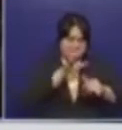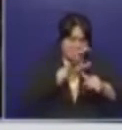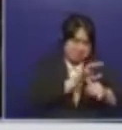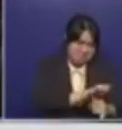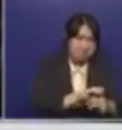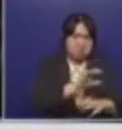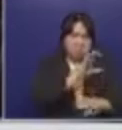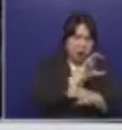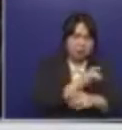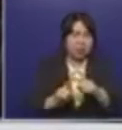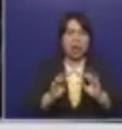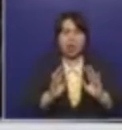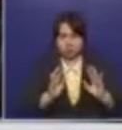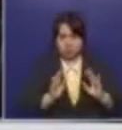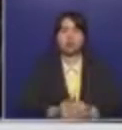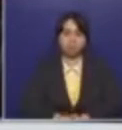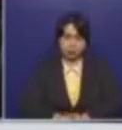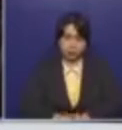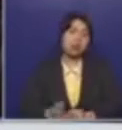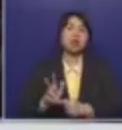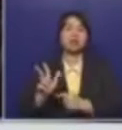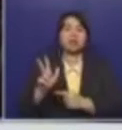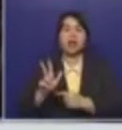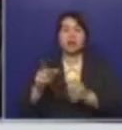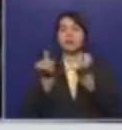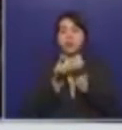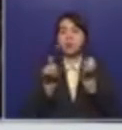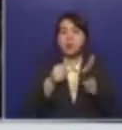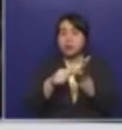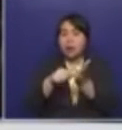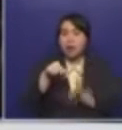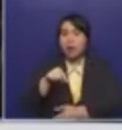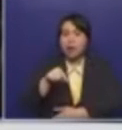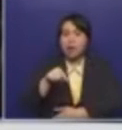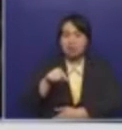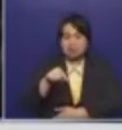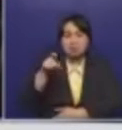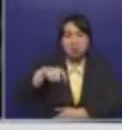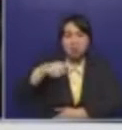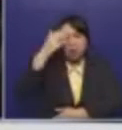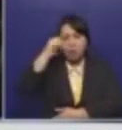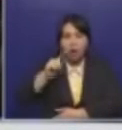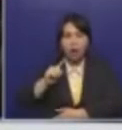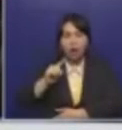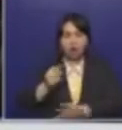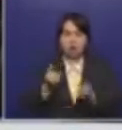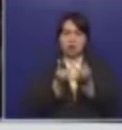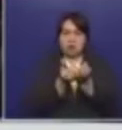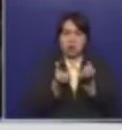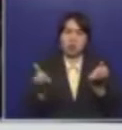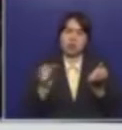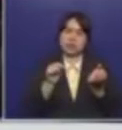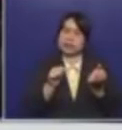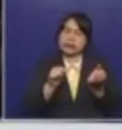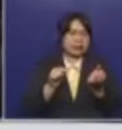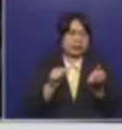นส่วนข้อที่3ที่มีการแก้ไขรัฐธรรมนูญจำเป็นต้องมีการแก้ไขเพราะรัฐธรรมนูญฉบับนี้ถือเป็นระเบิดเวลาและ